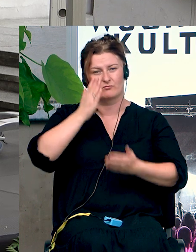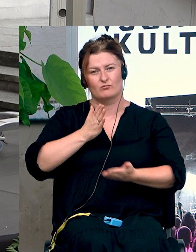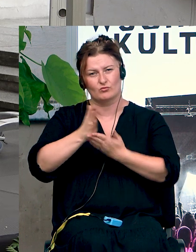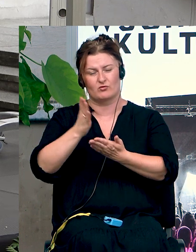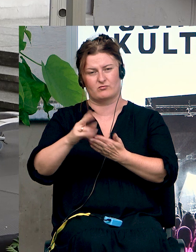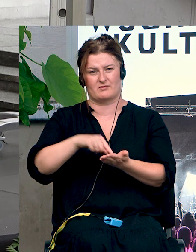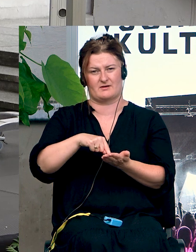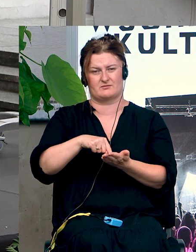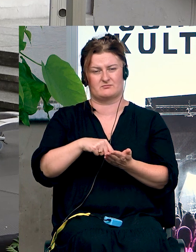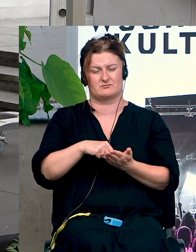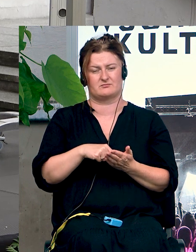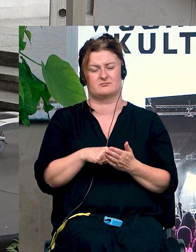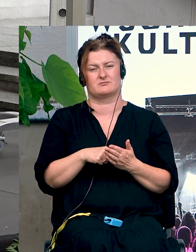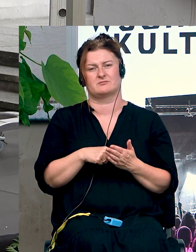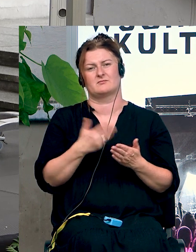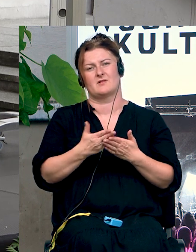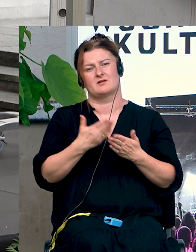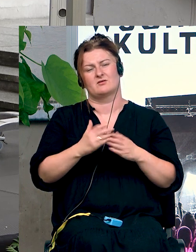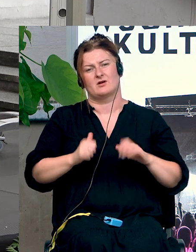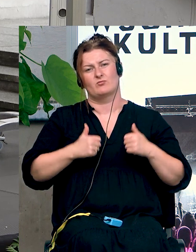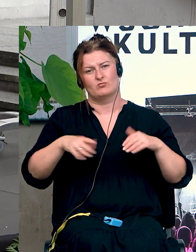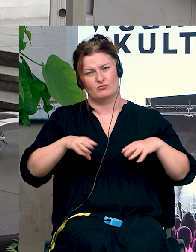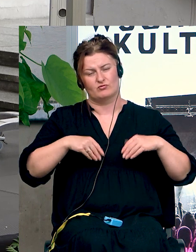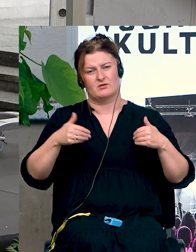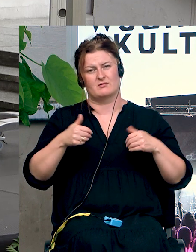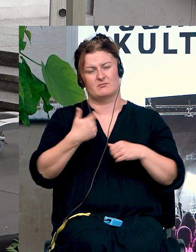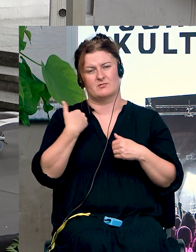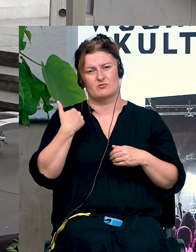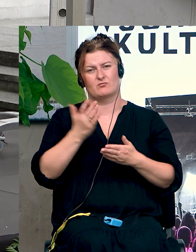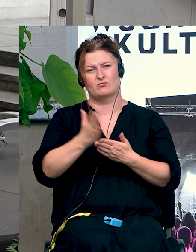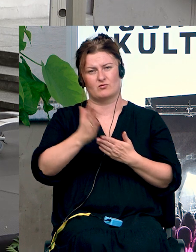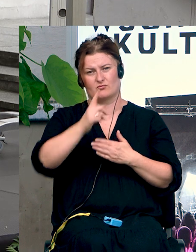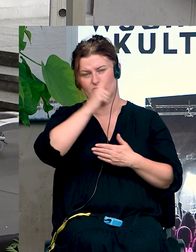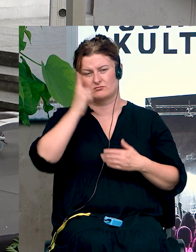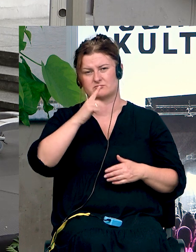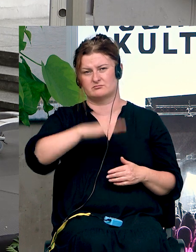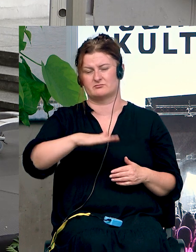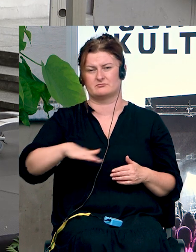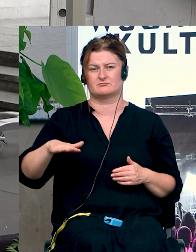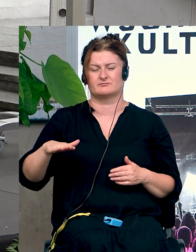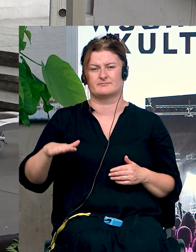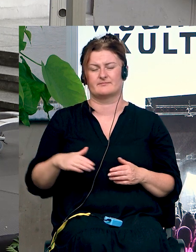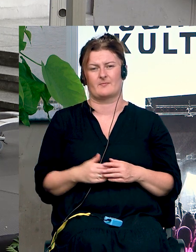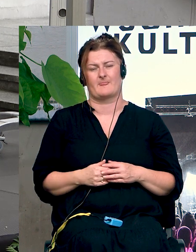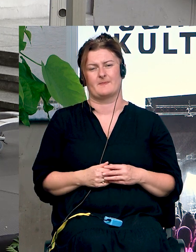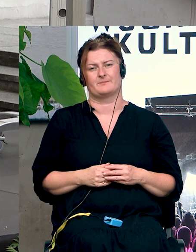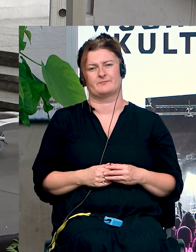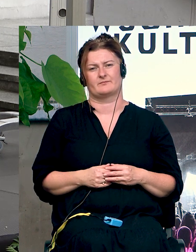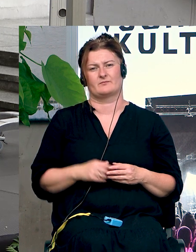І теж для того, щоб можна було допомогти цим людям, цим дітям. І якби в Україні